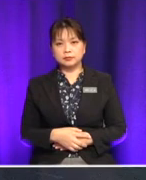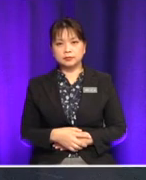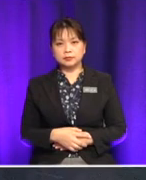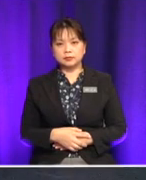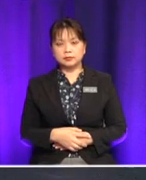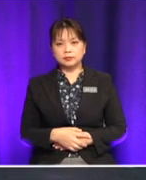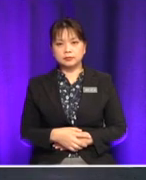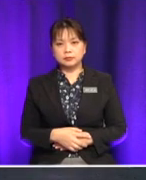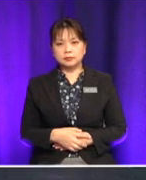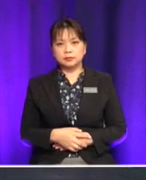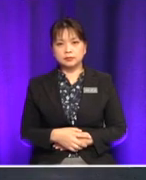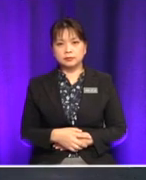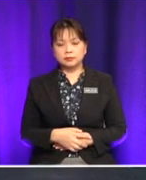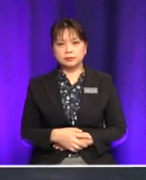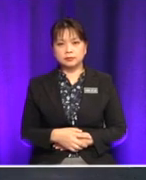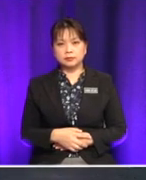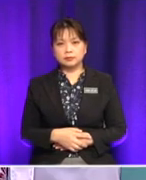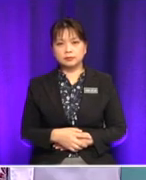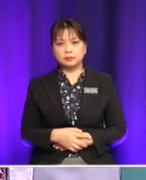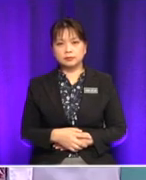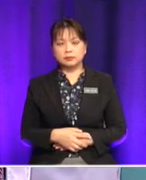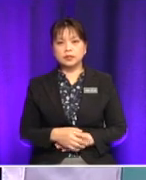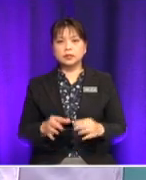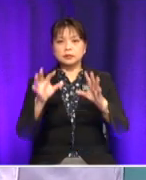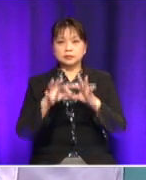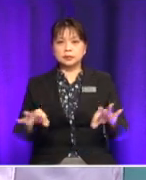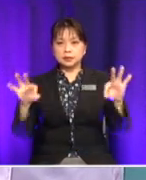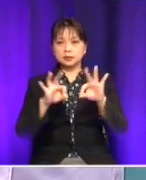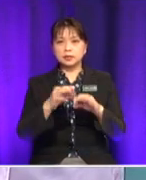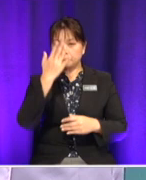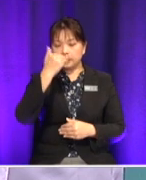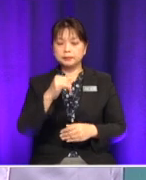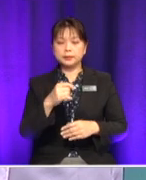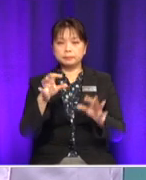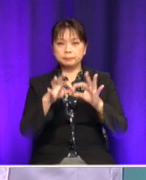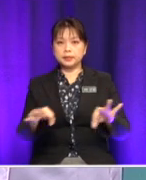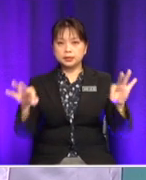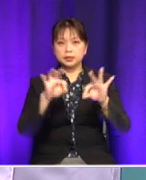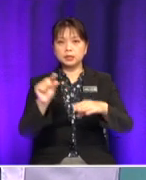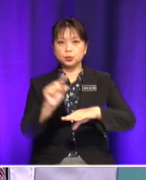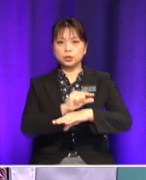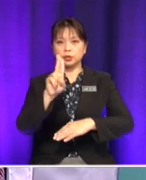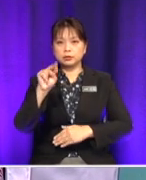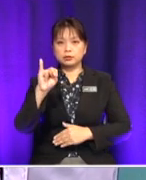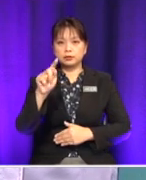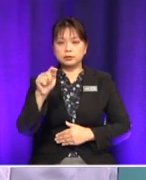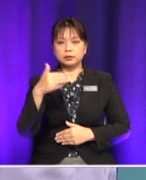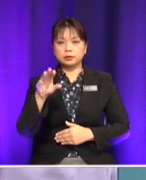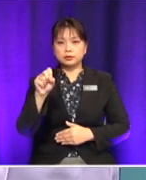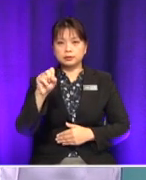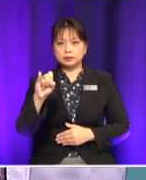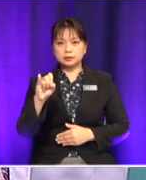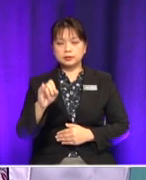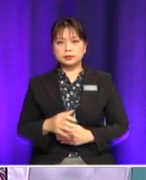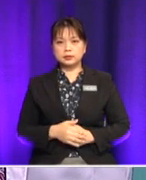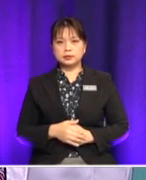seterusnya ini dia ini dia kepentingan Kenapa perlunya guna unit Sai dulu saya nggak